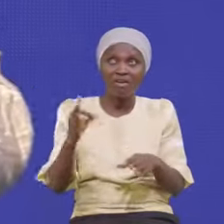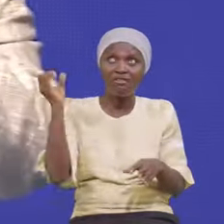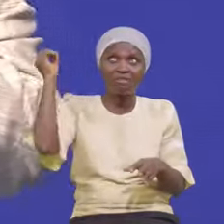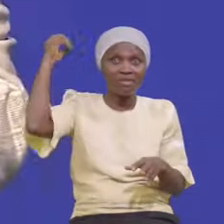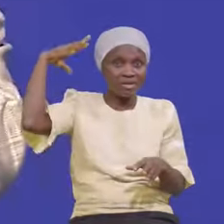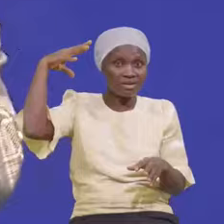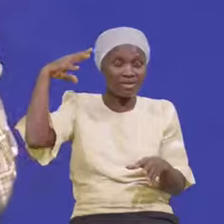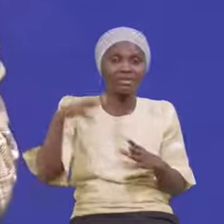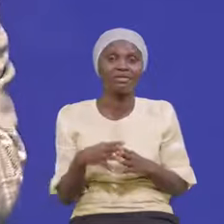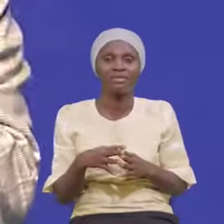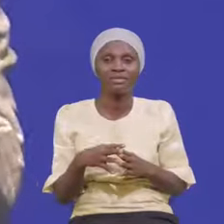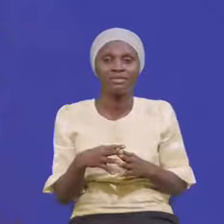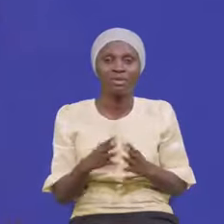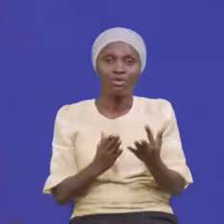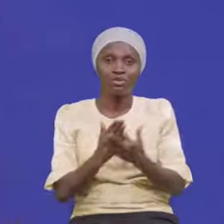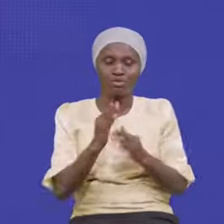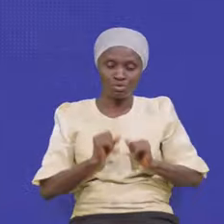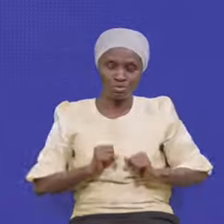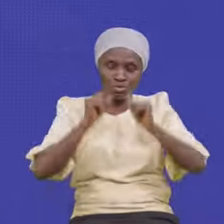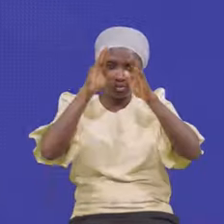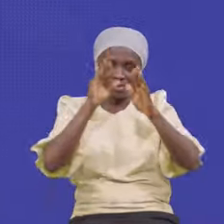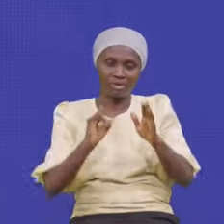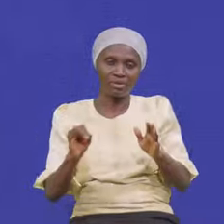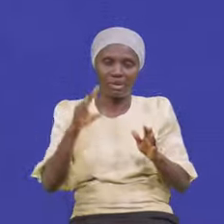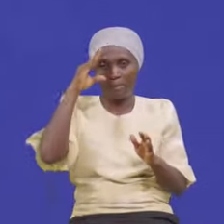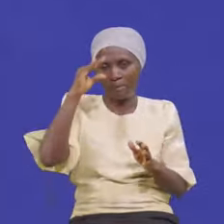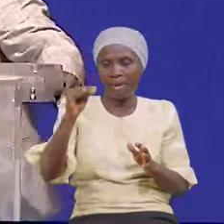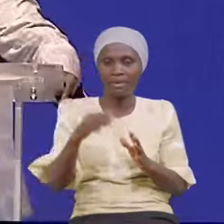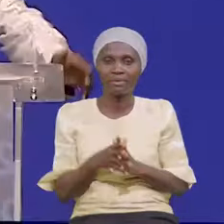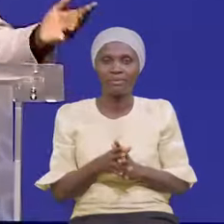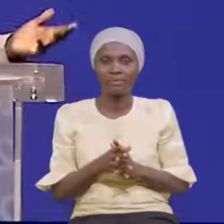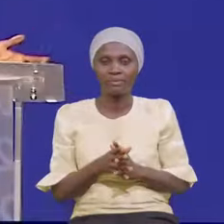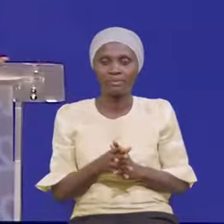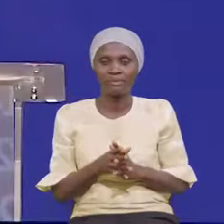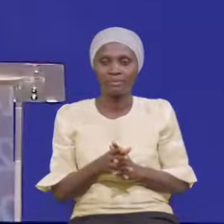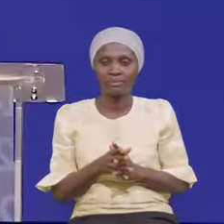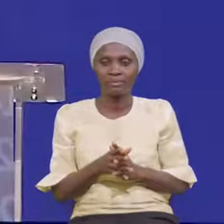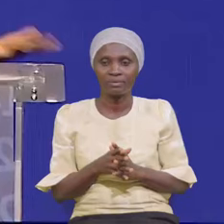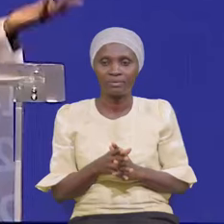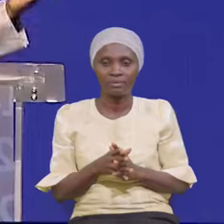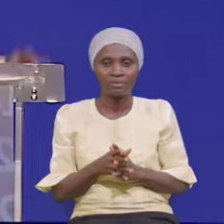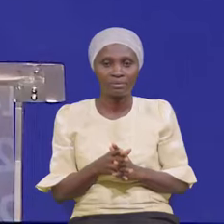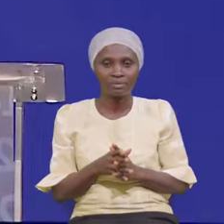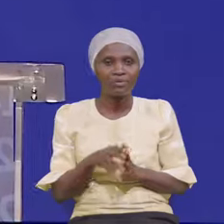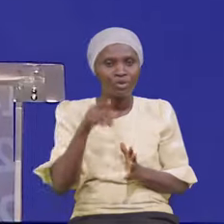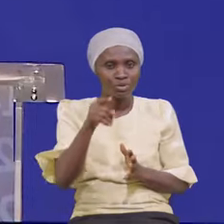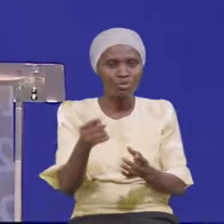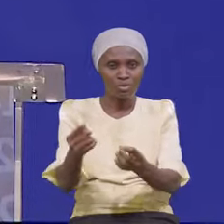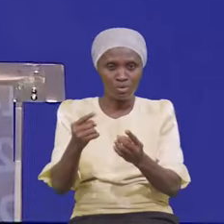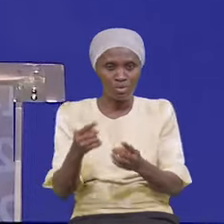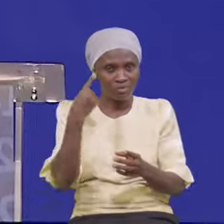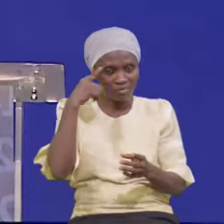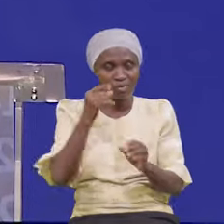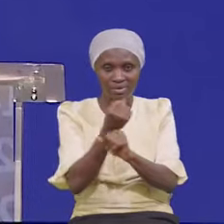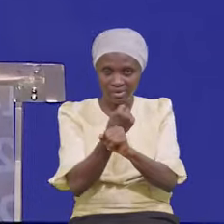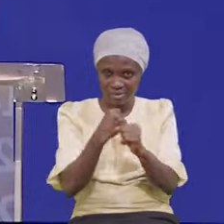to surrendering men. దేవునికి స్వాధీనం చేసుకున్న మనుషుల కోసం కృపా పరిచర్య. You come for salvation. మీరు